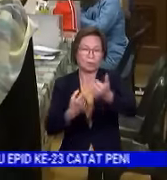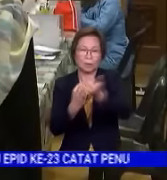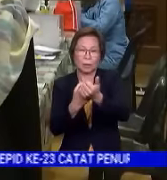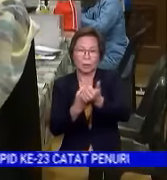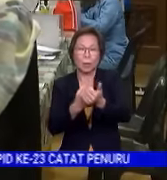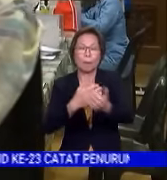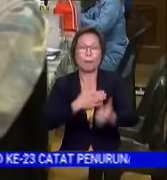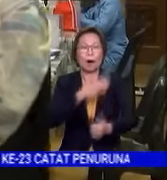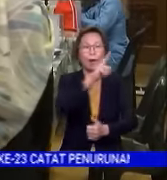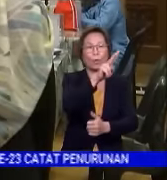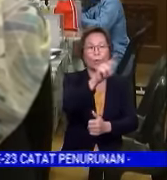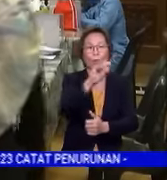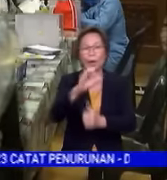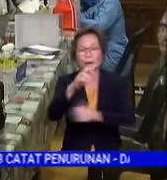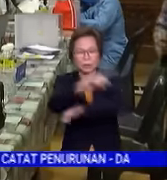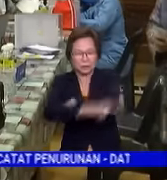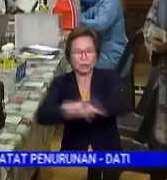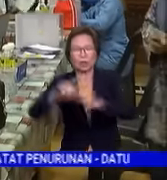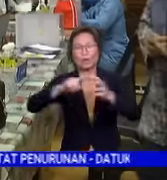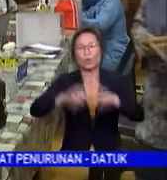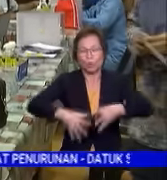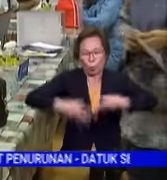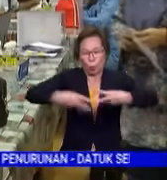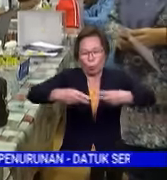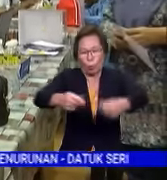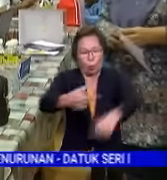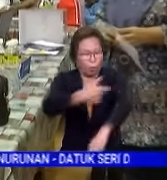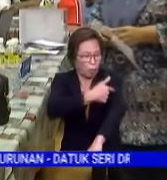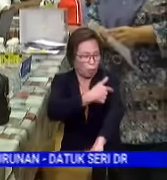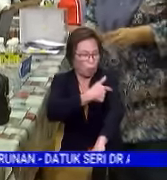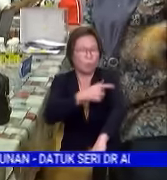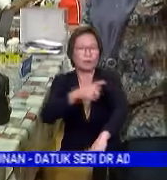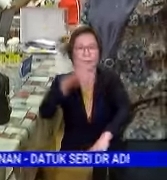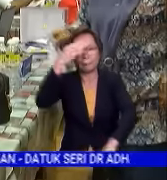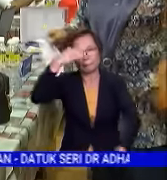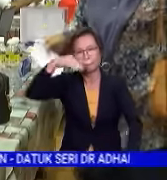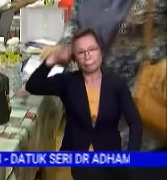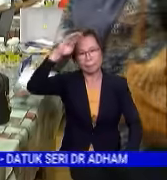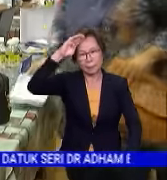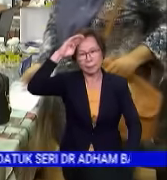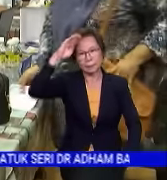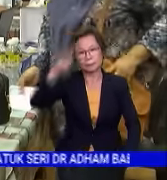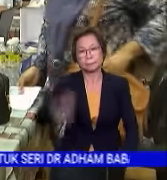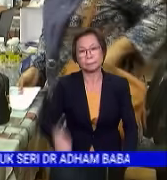MyVac Negeri bagi melancarkan program vaksinasi di Perlis.